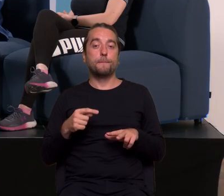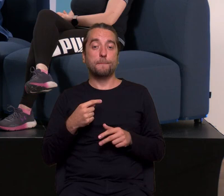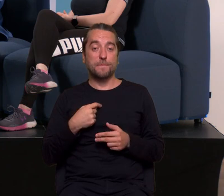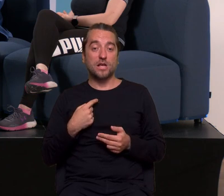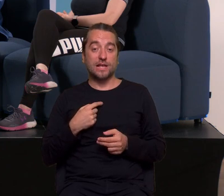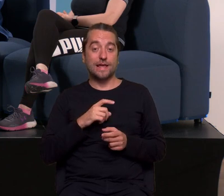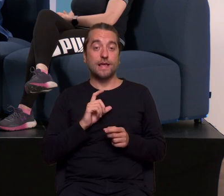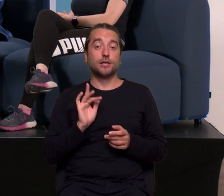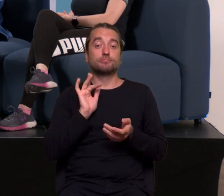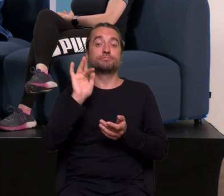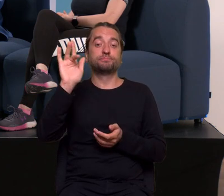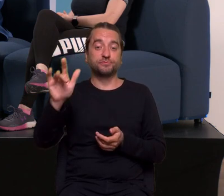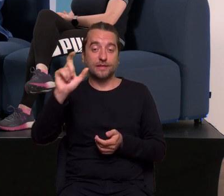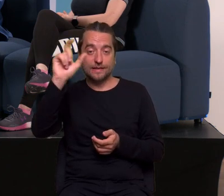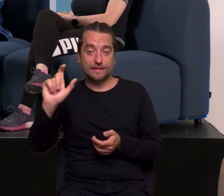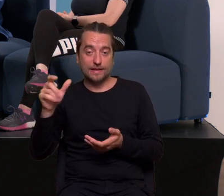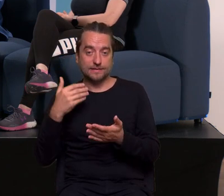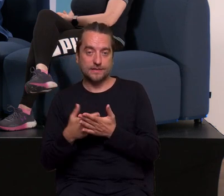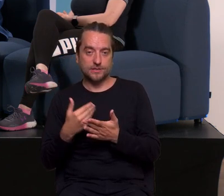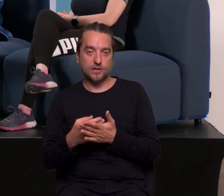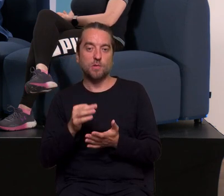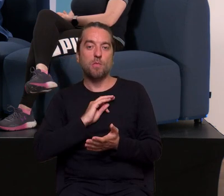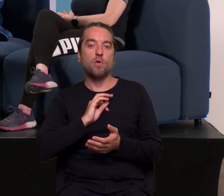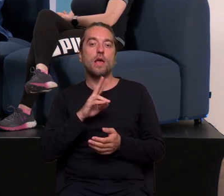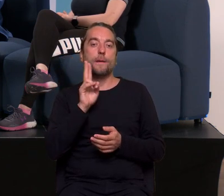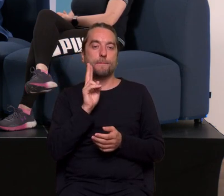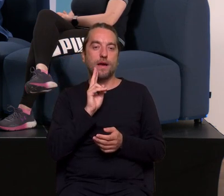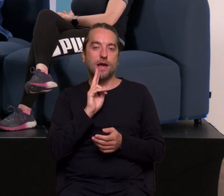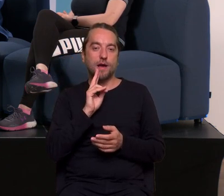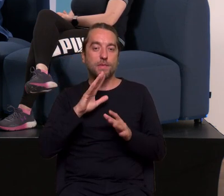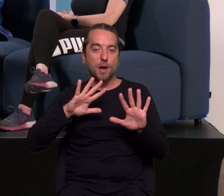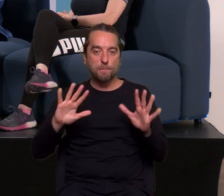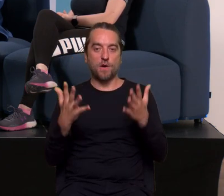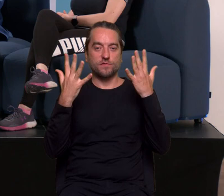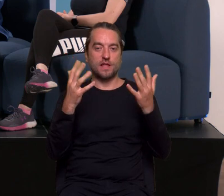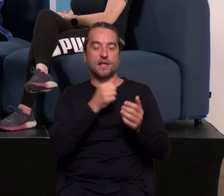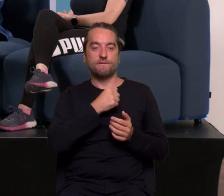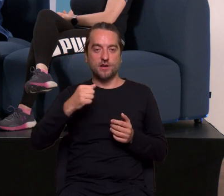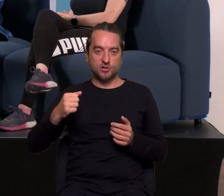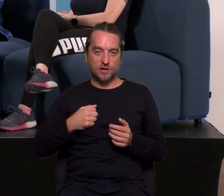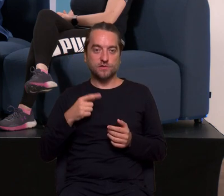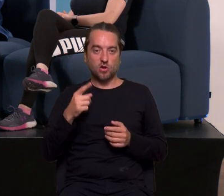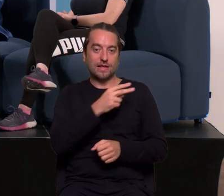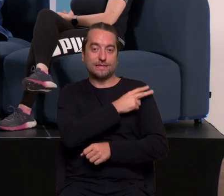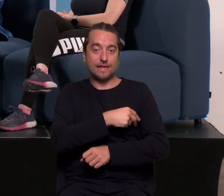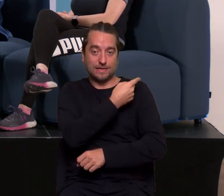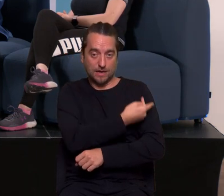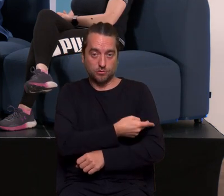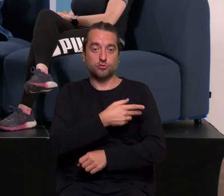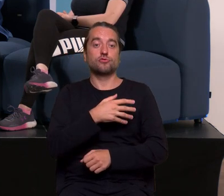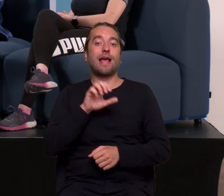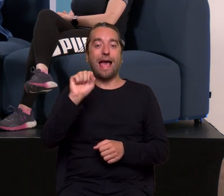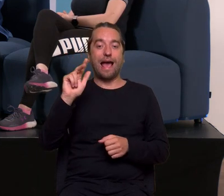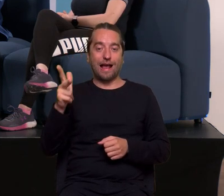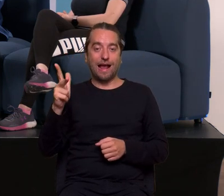przecież dlatego, że moja mama, która była w powstaniu sanitariuszką Armii Krajowej, po